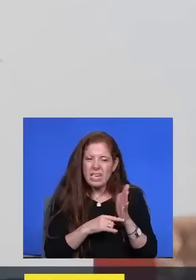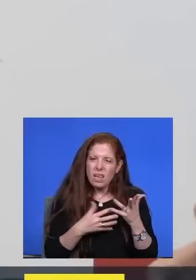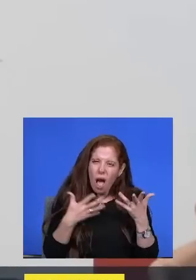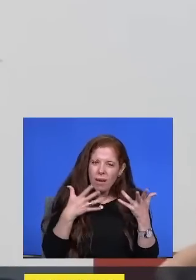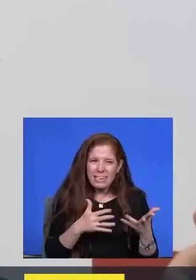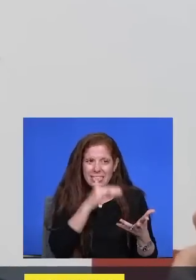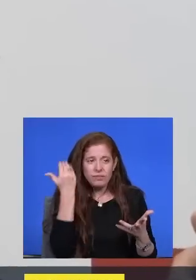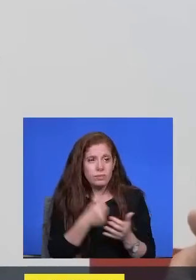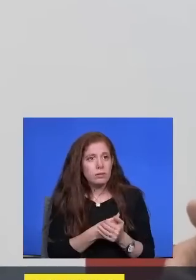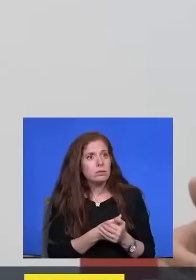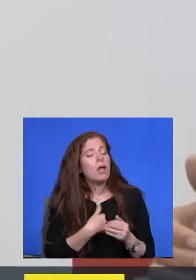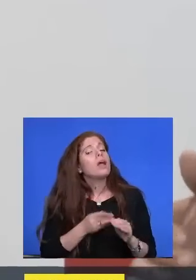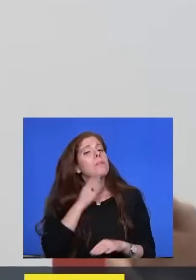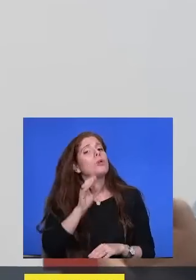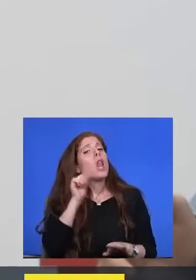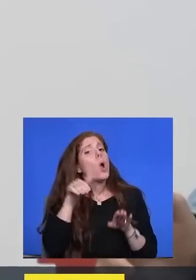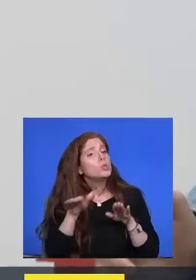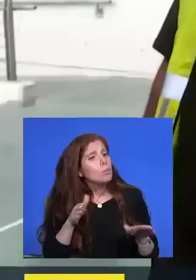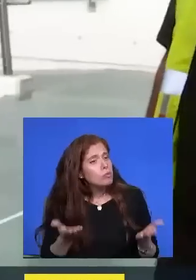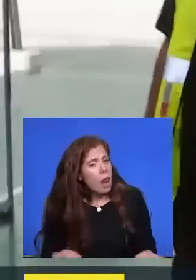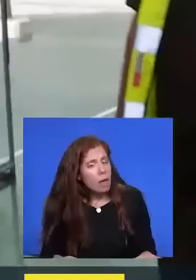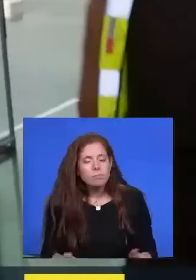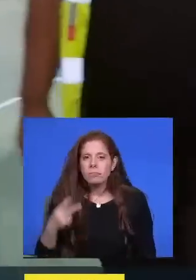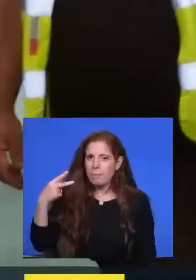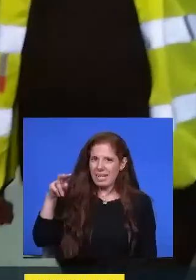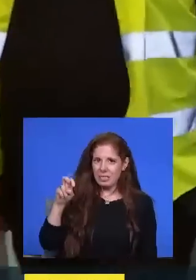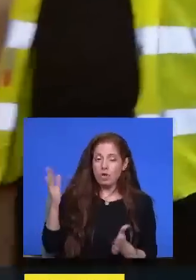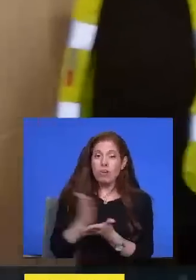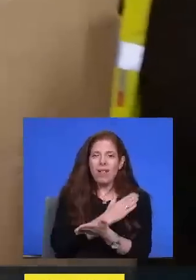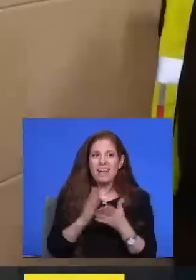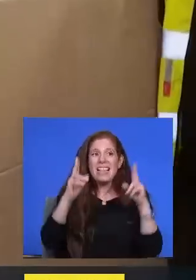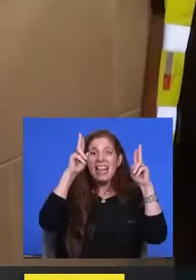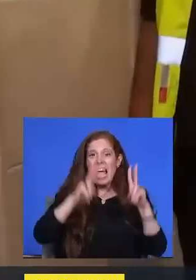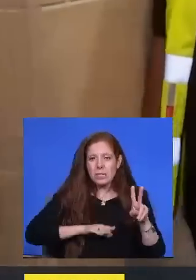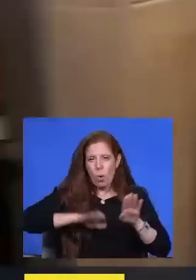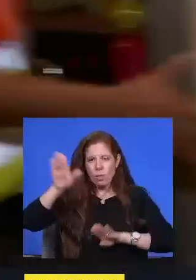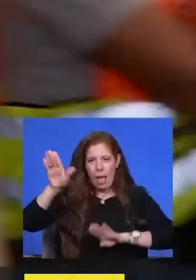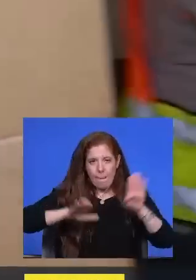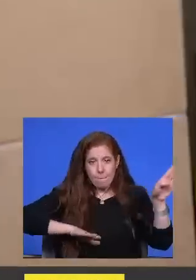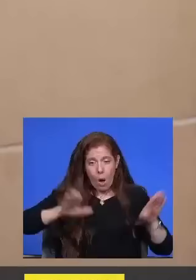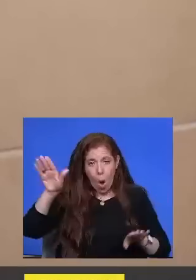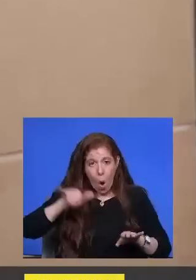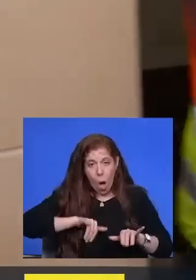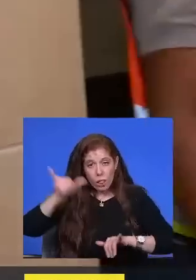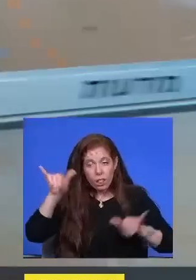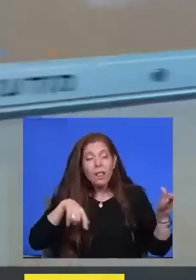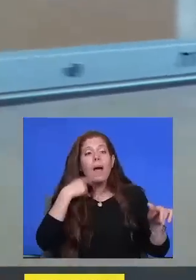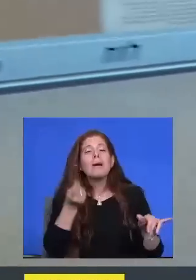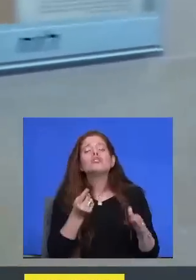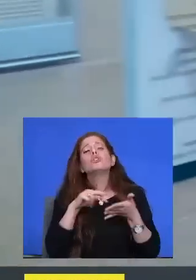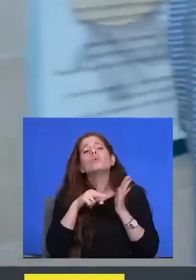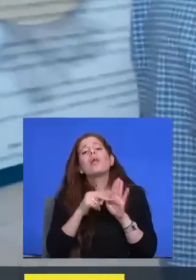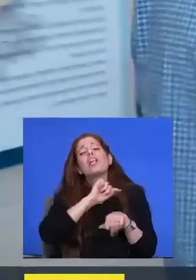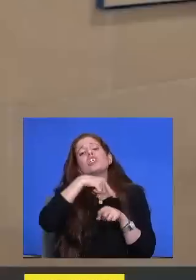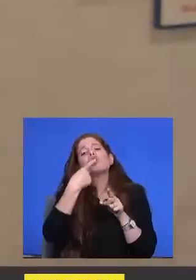ראש הממשלה. פנחס עידן, שהחליט על עצירת ההמראות בנתב"ג, הודה שהשביתה תוכננה לשעה וחצי בלבד,